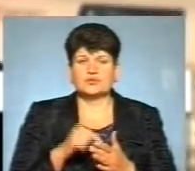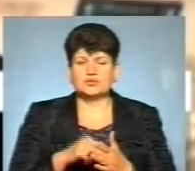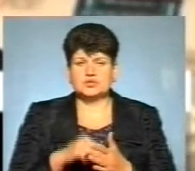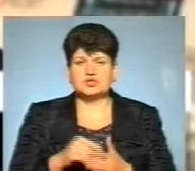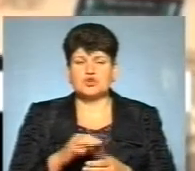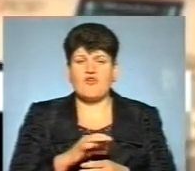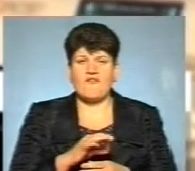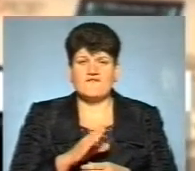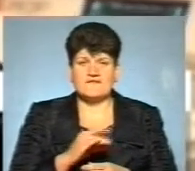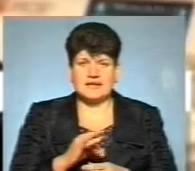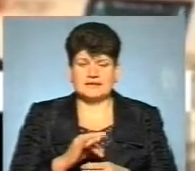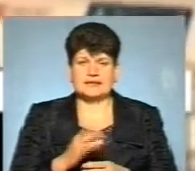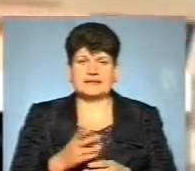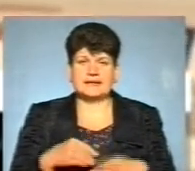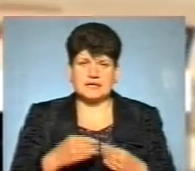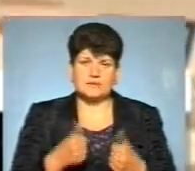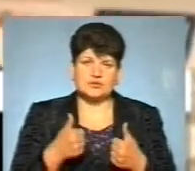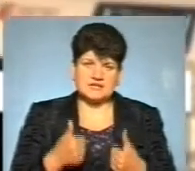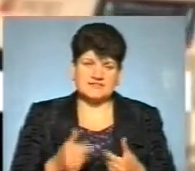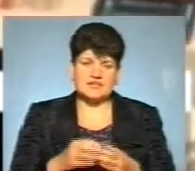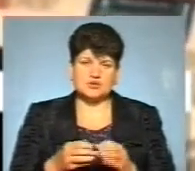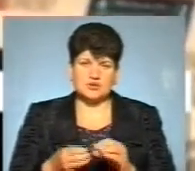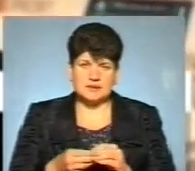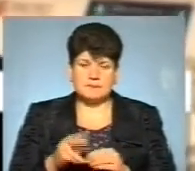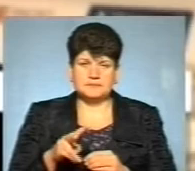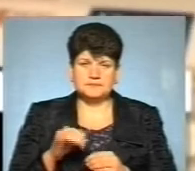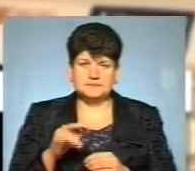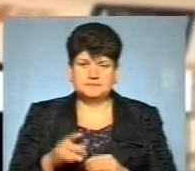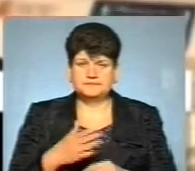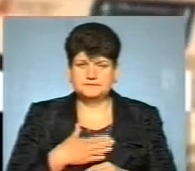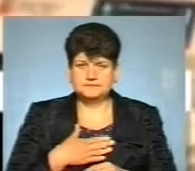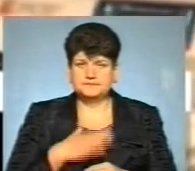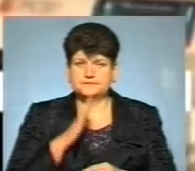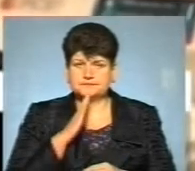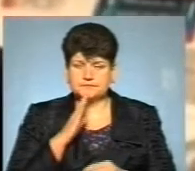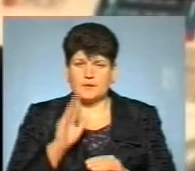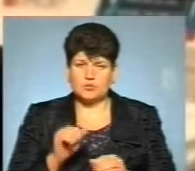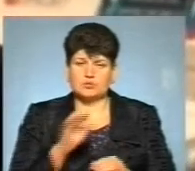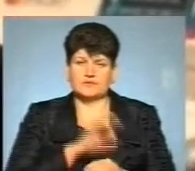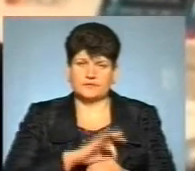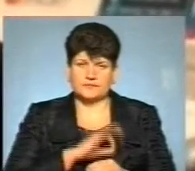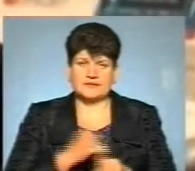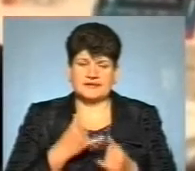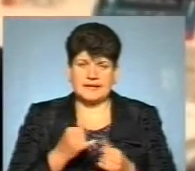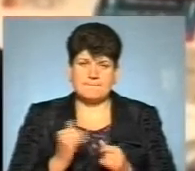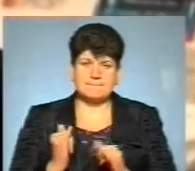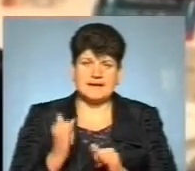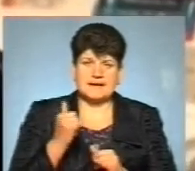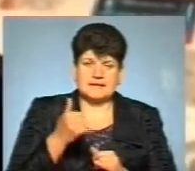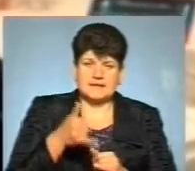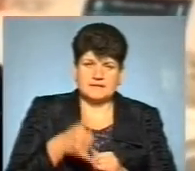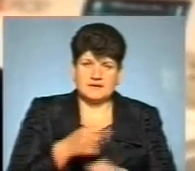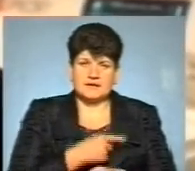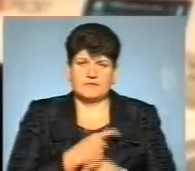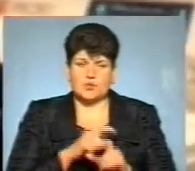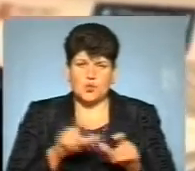Внутрішньовенний імуноглобулін дає хороші позитивні результати. Плазма нашої пацієнтки надалі може бути використана як для переливання у